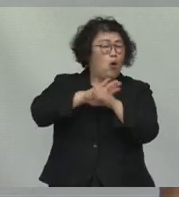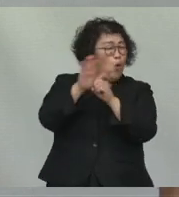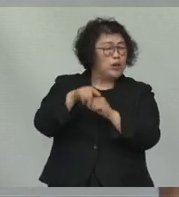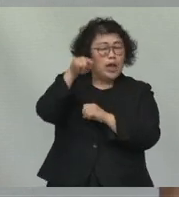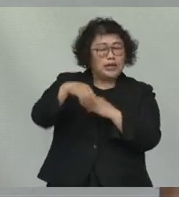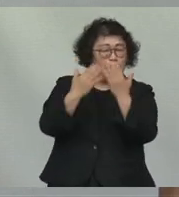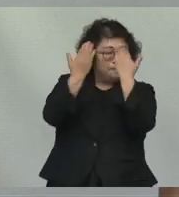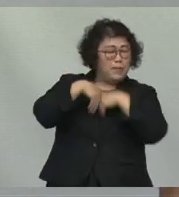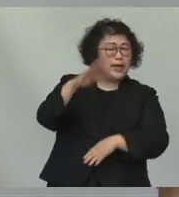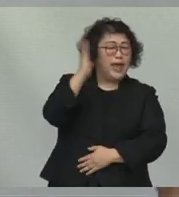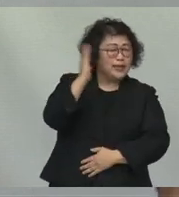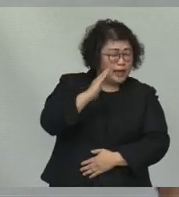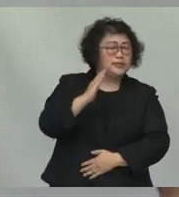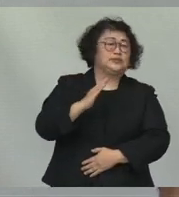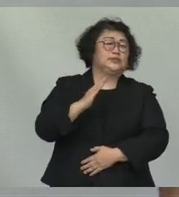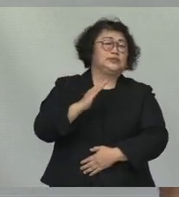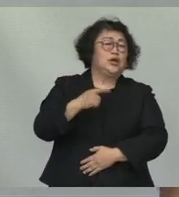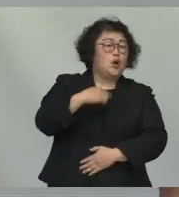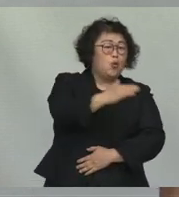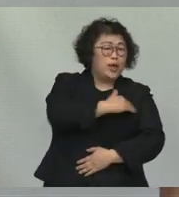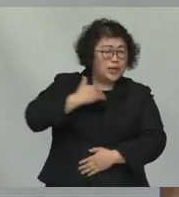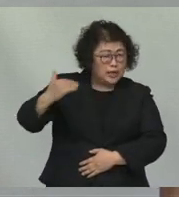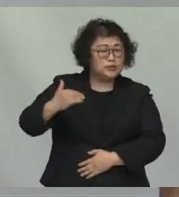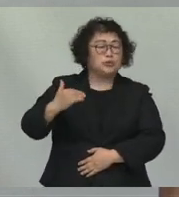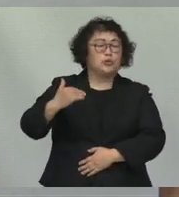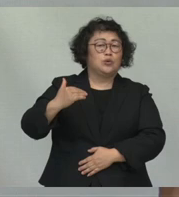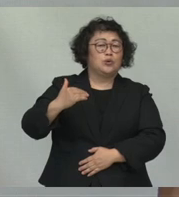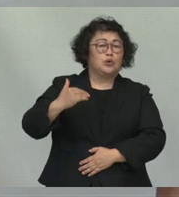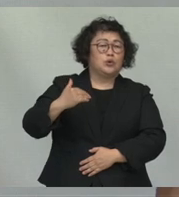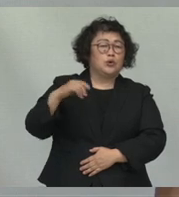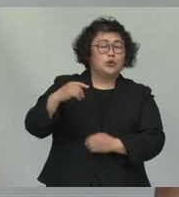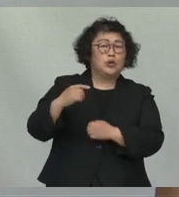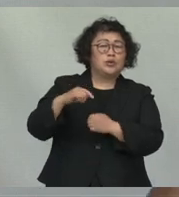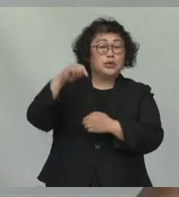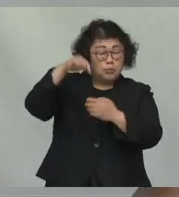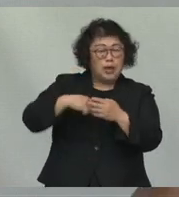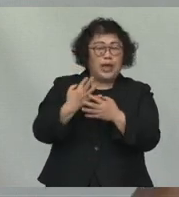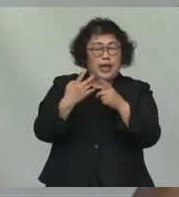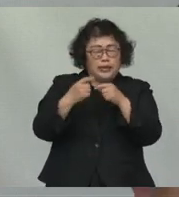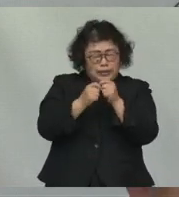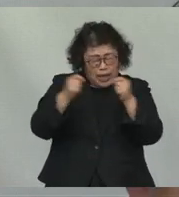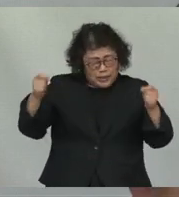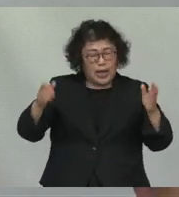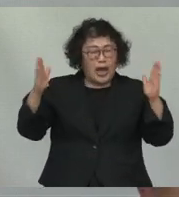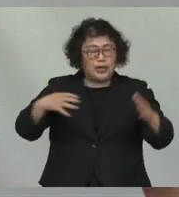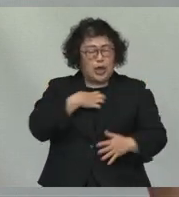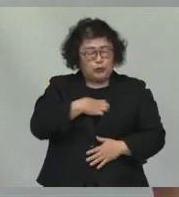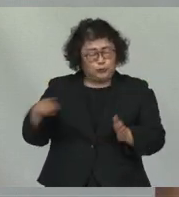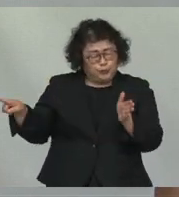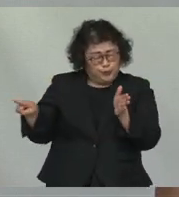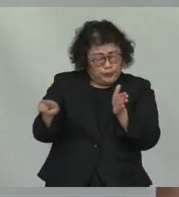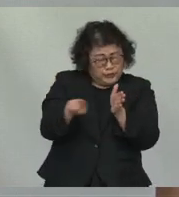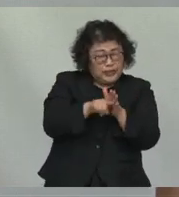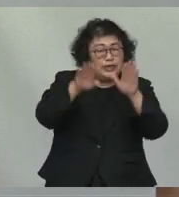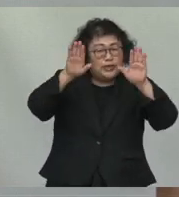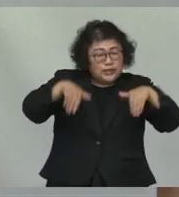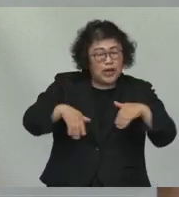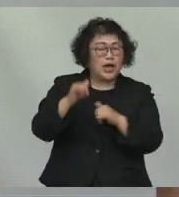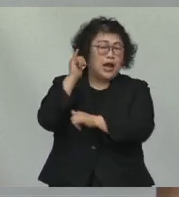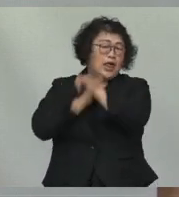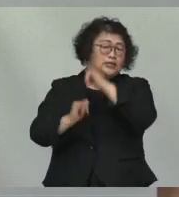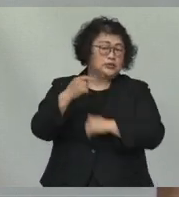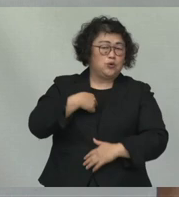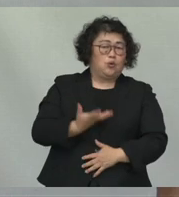に負けない、私たちは雷王法の下で何世紀も苦しんできた、そういう歴史